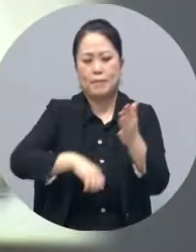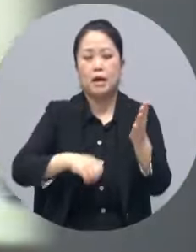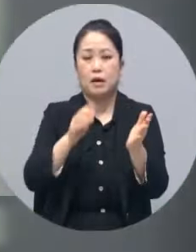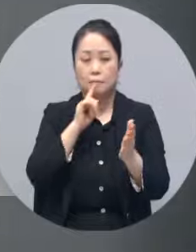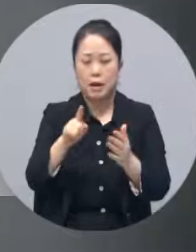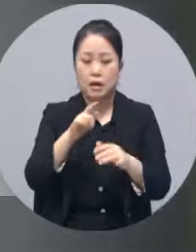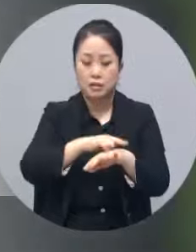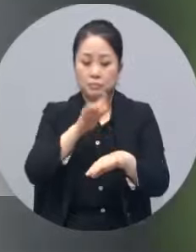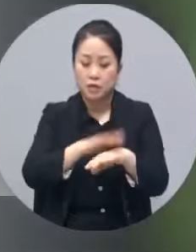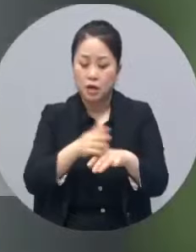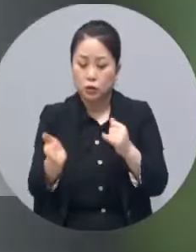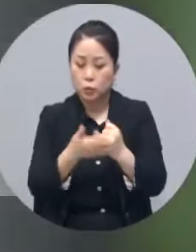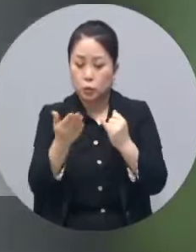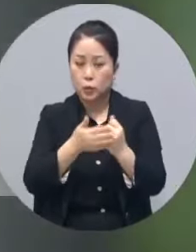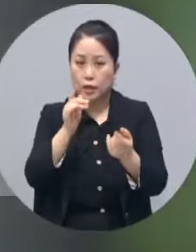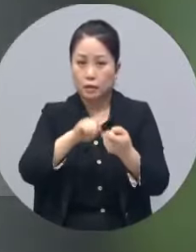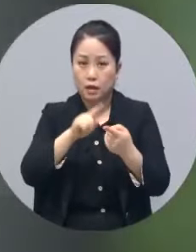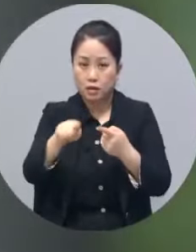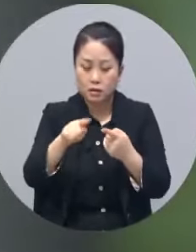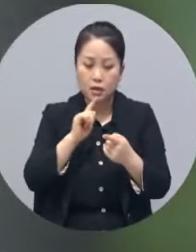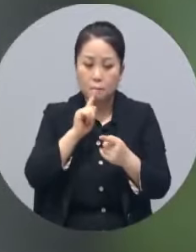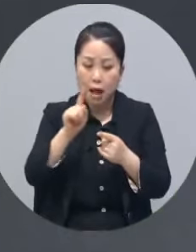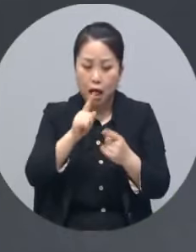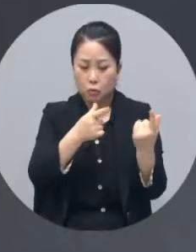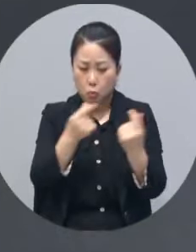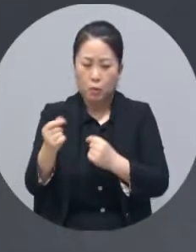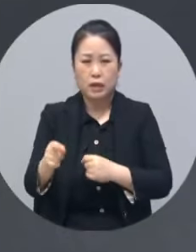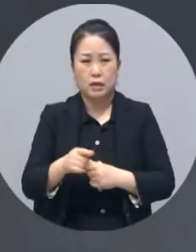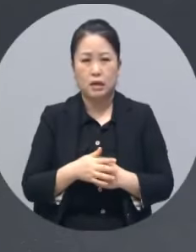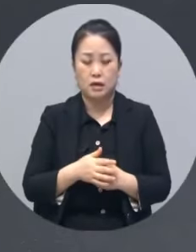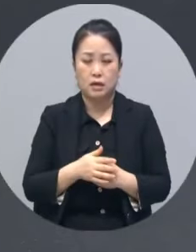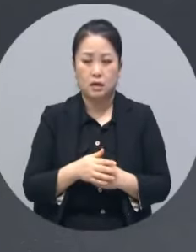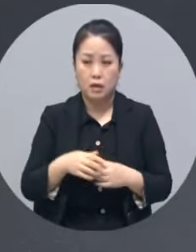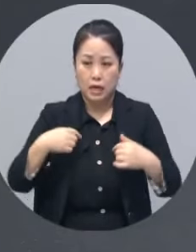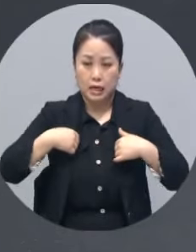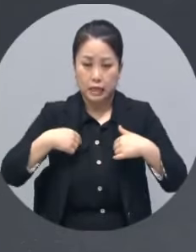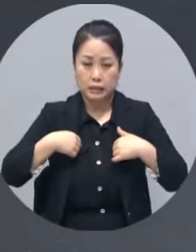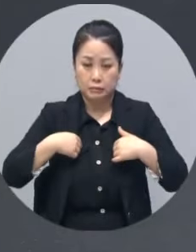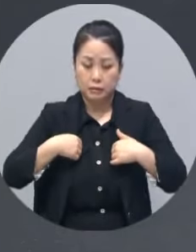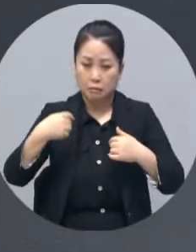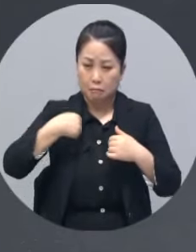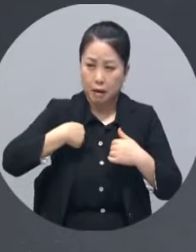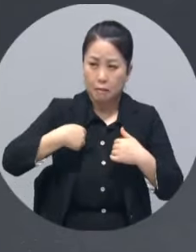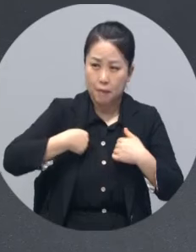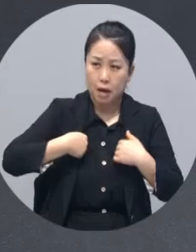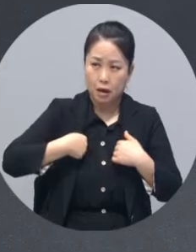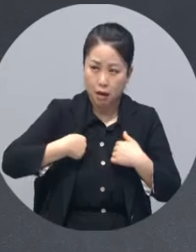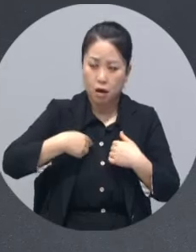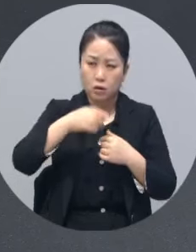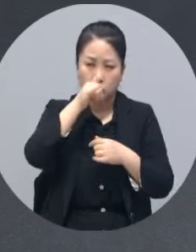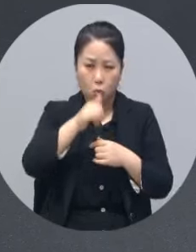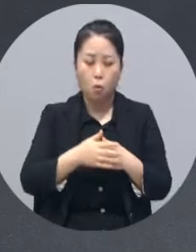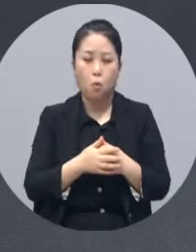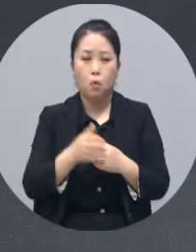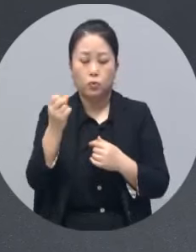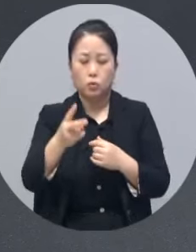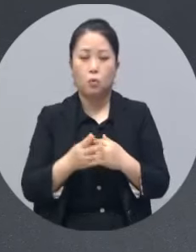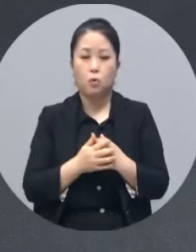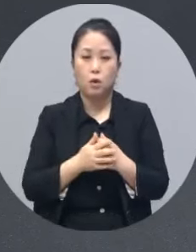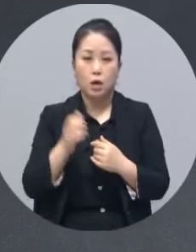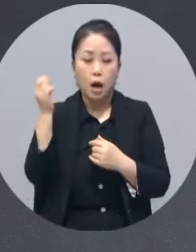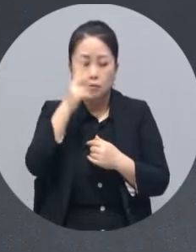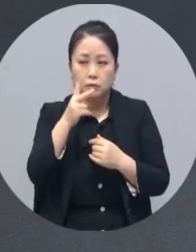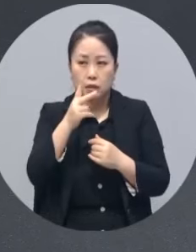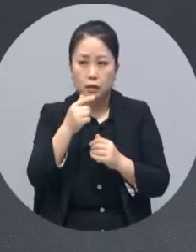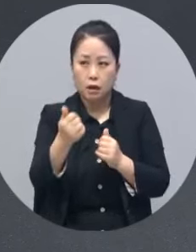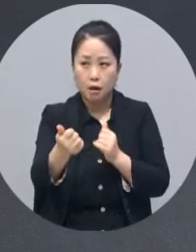상습적 추행에 대해선 이들의 증언도 다를 게 없었습니다. 가슴 부분이 좀 서서 갑자기